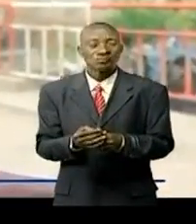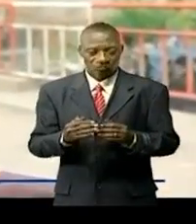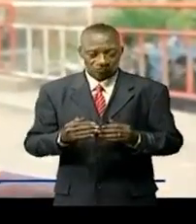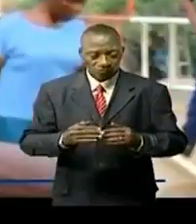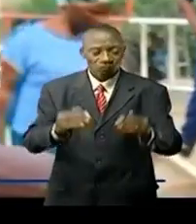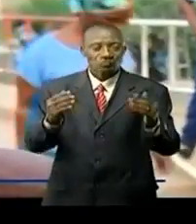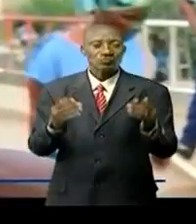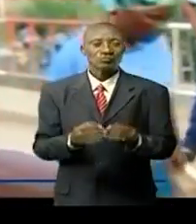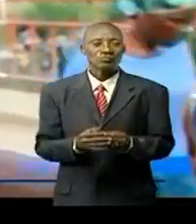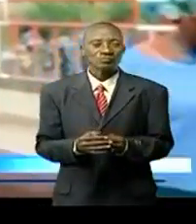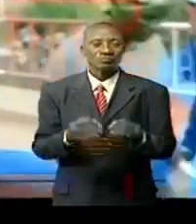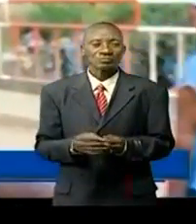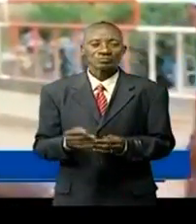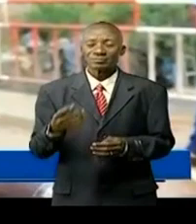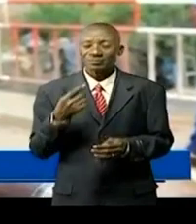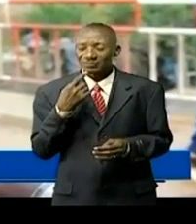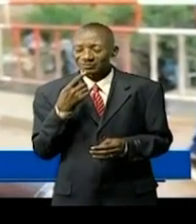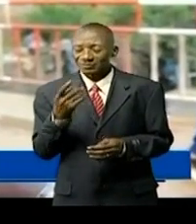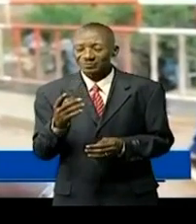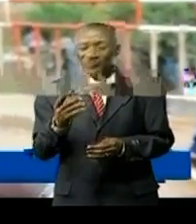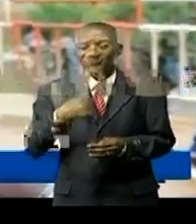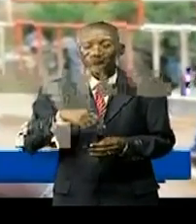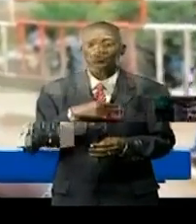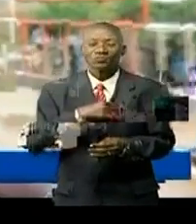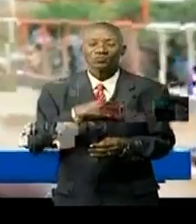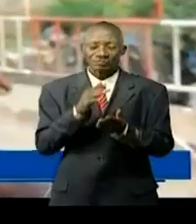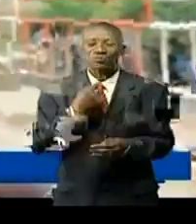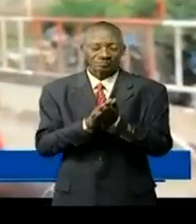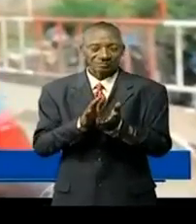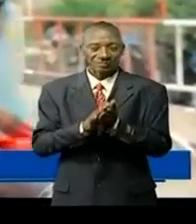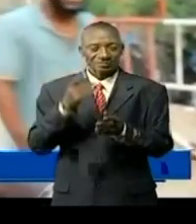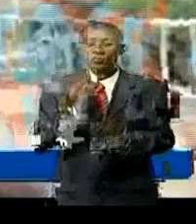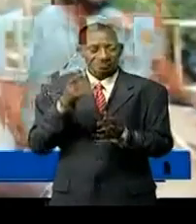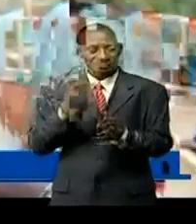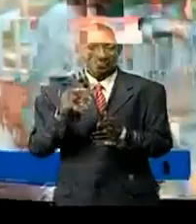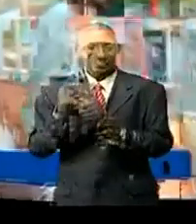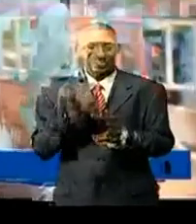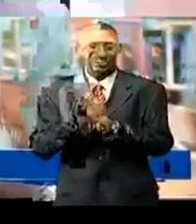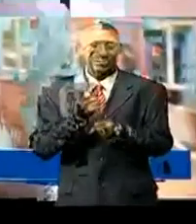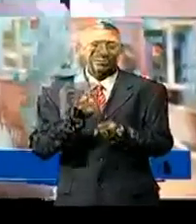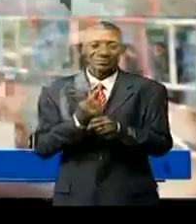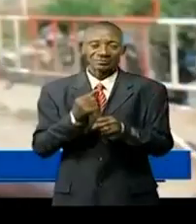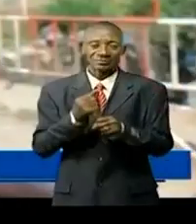le fils de voirie de drainage VD vienne réhabiliter ces ponts pour donner un